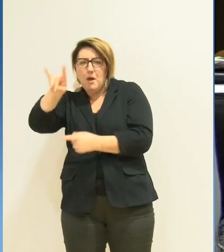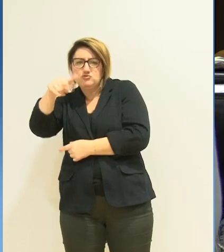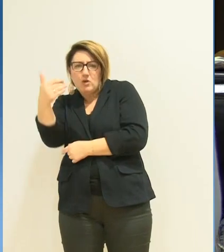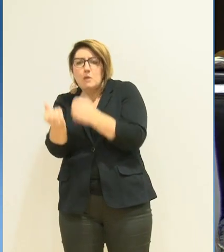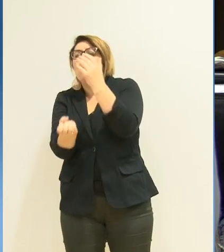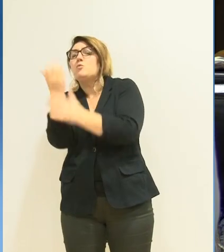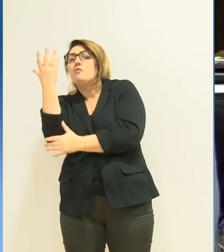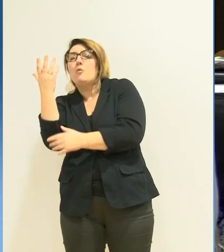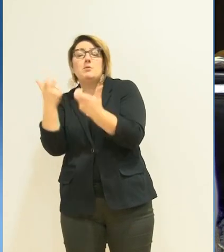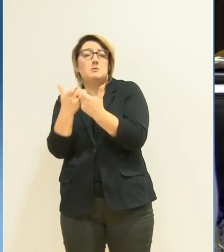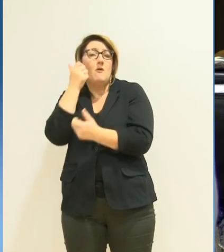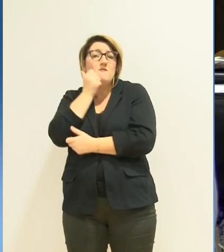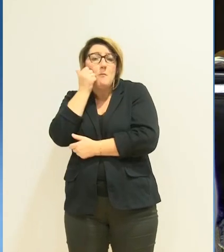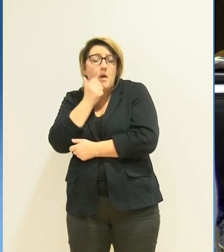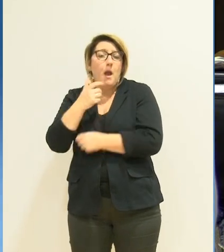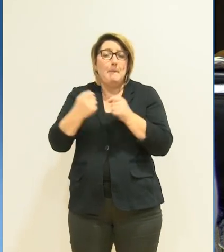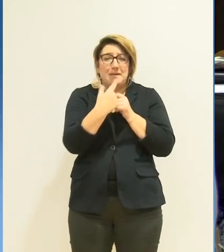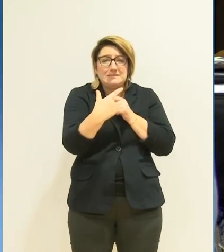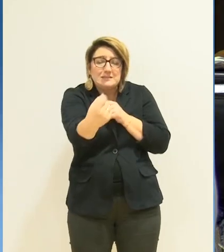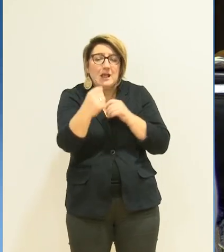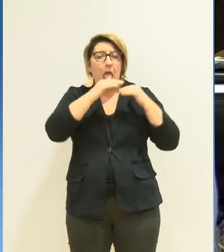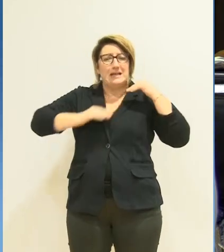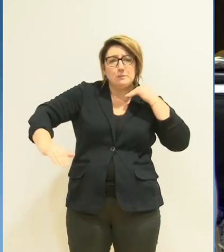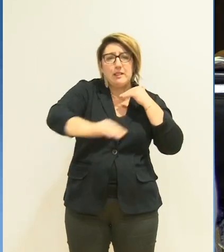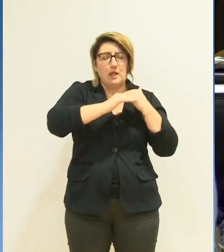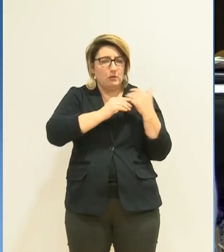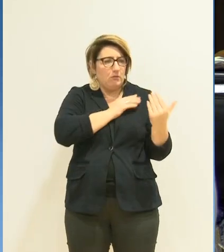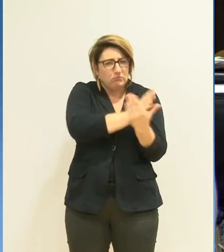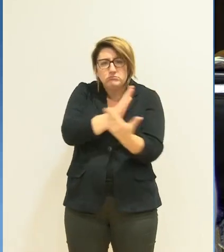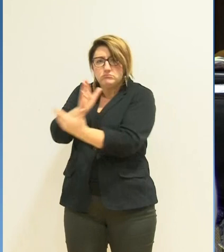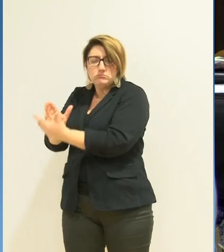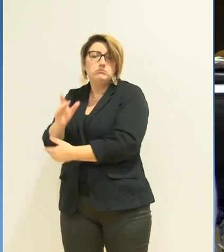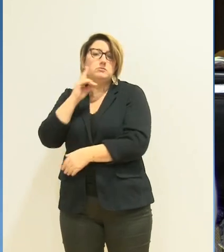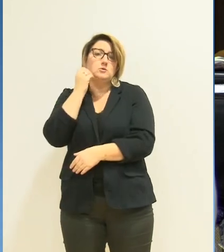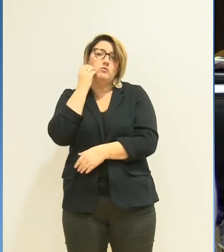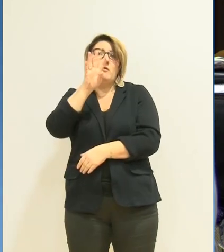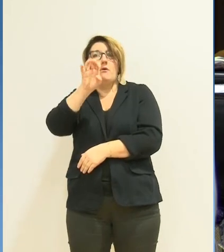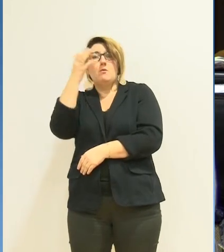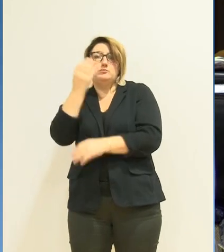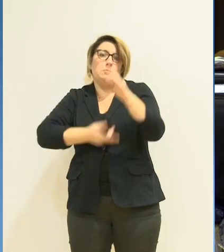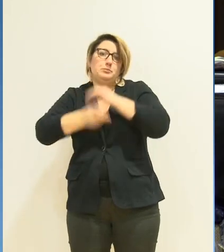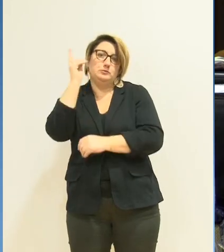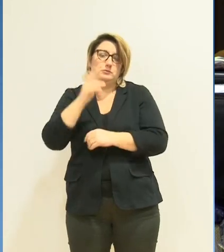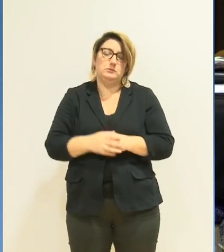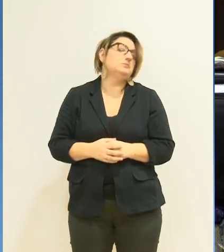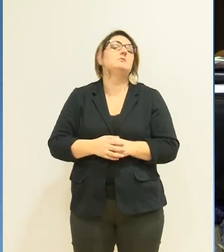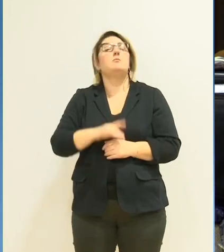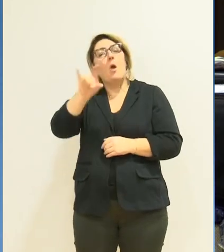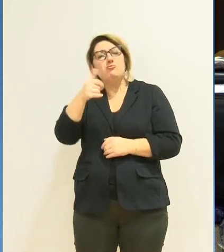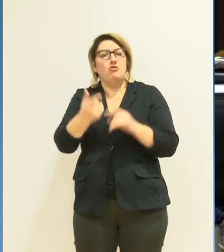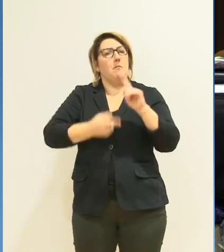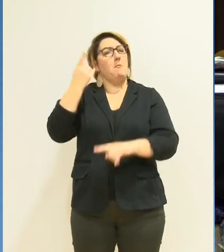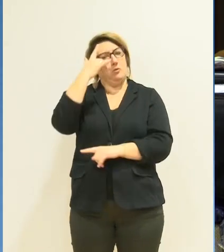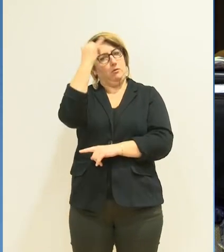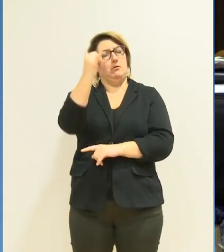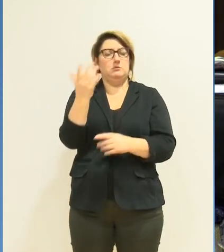les nouvelles opérations comme flaubert presqu'île et l'esplanade à des seuils supérieurs souvent à 40% c'est pourquoi aussi nous nous attachons